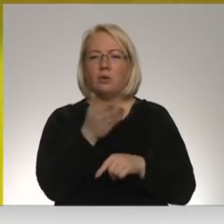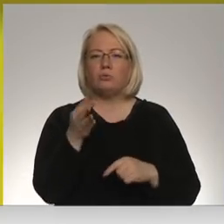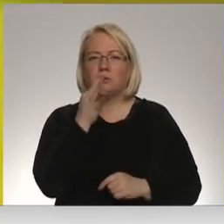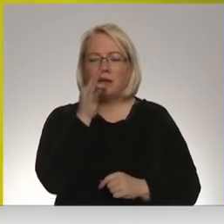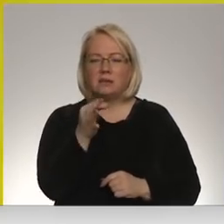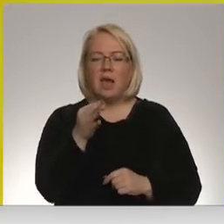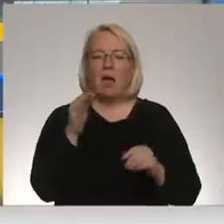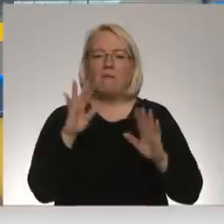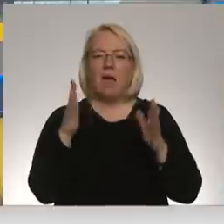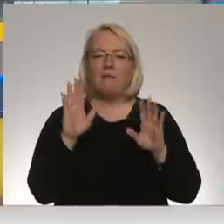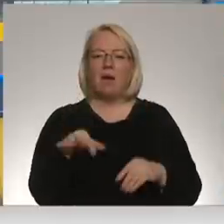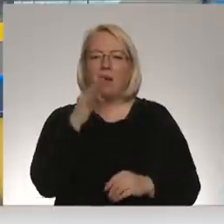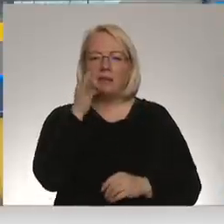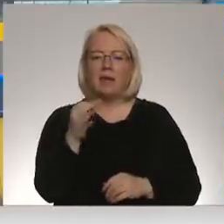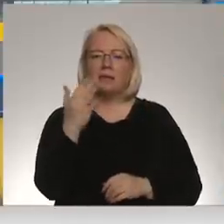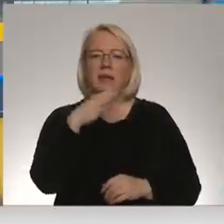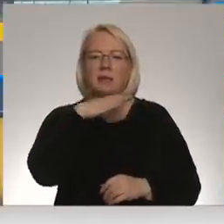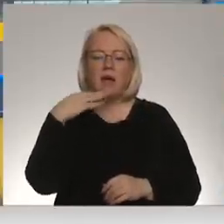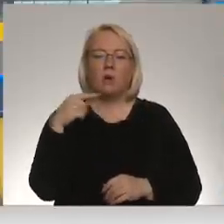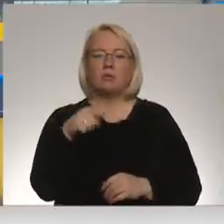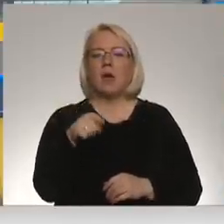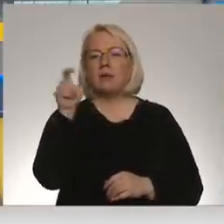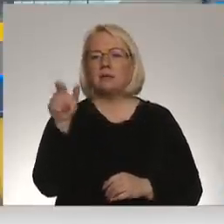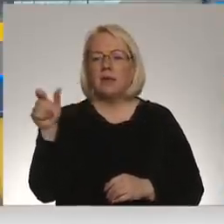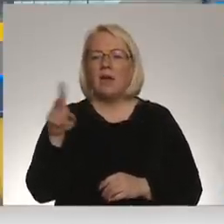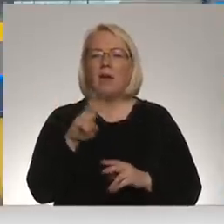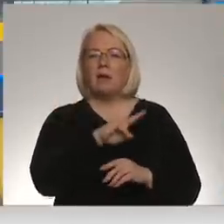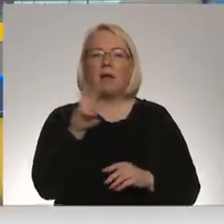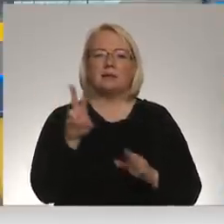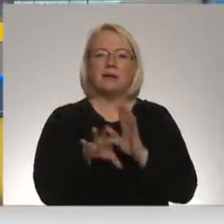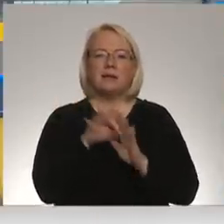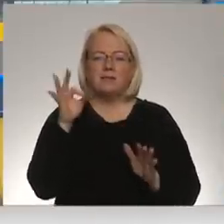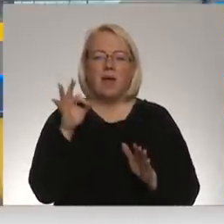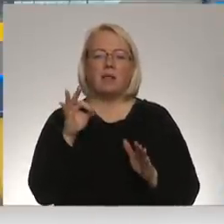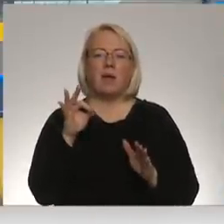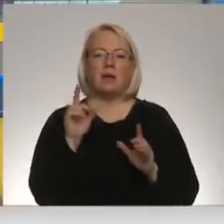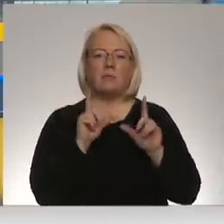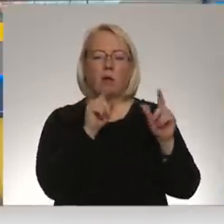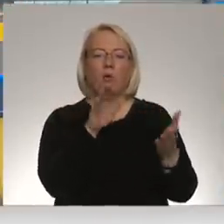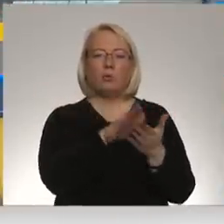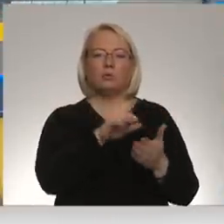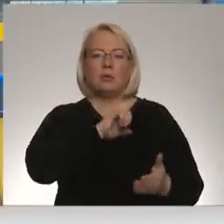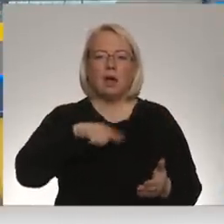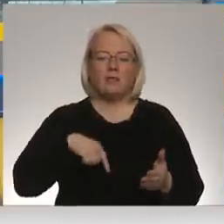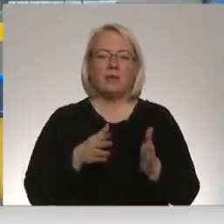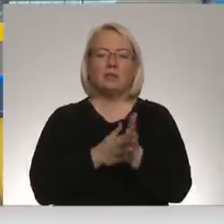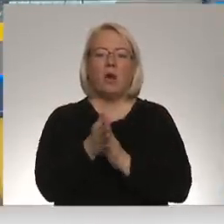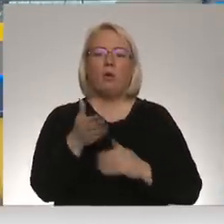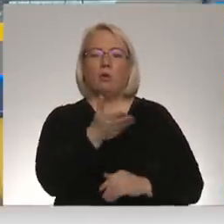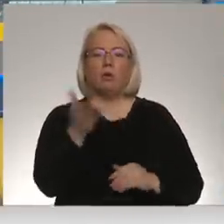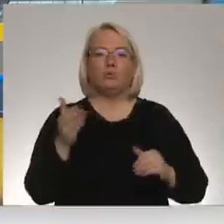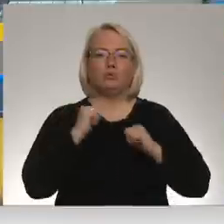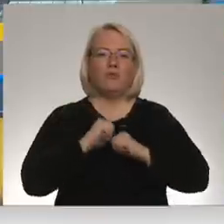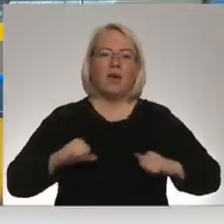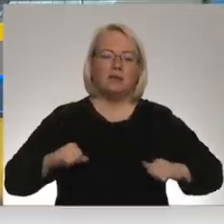jūs varētu minēt, cik daudz ir šādi cilvēki, kuri ir izvēlējušies tieši šobrīd doties uz Latviju un dostarp caur jūsu vēstniecību?